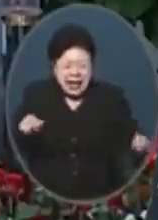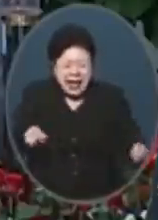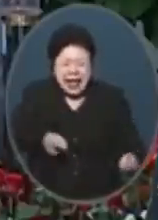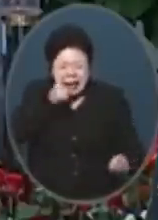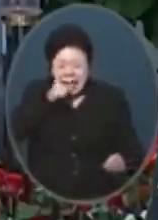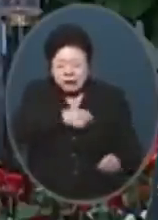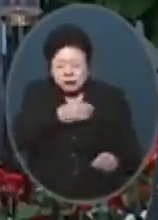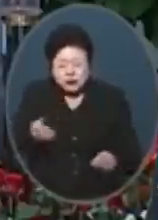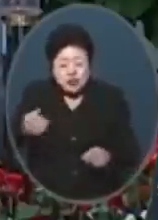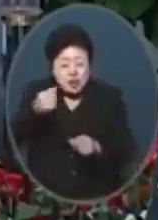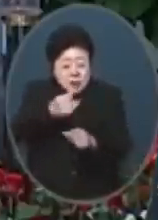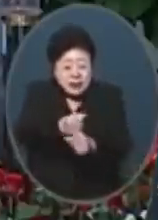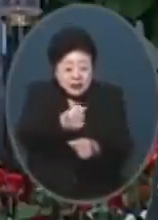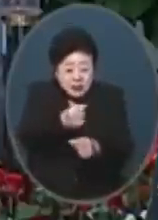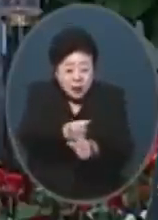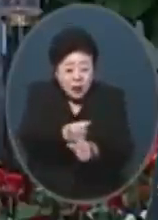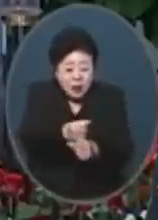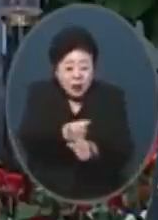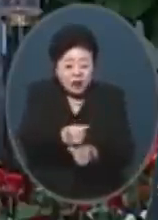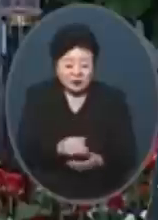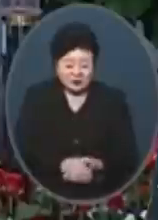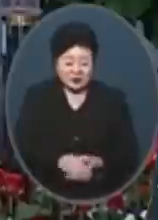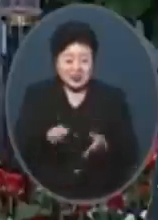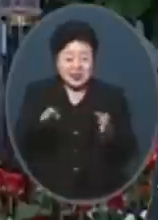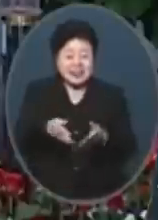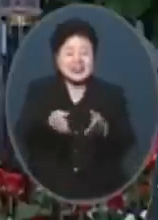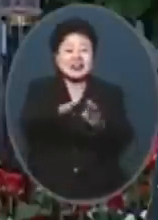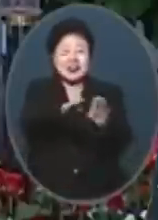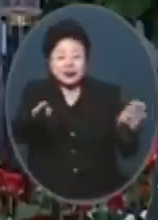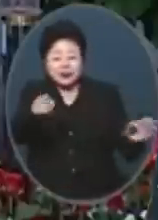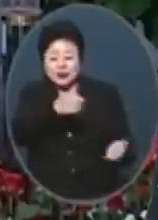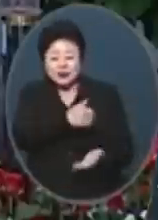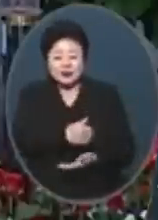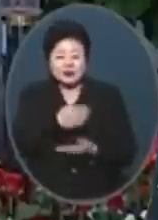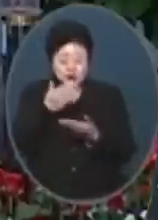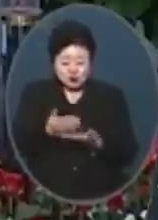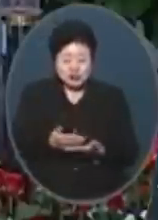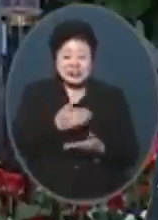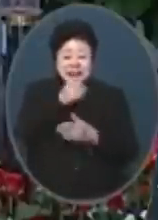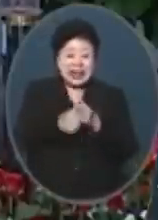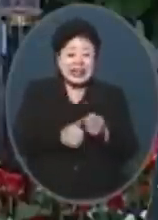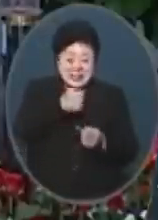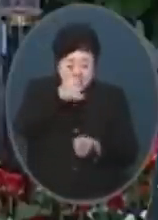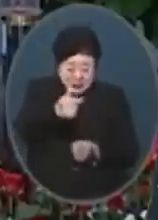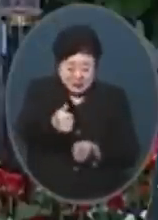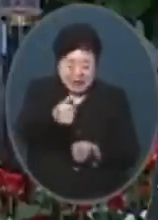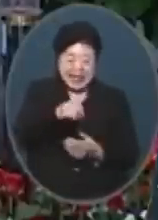내어 길을 열어주신 하나님이십니다.